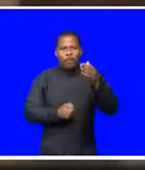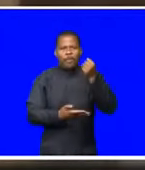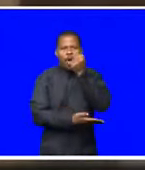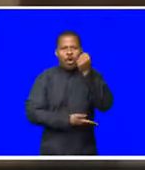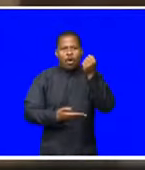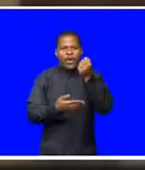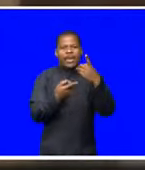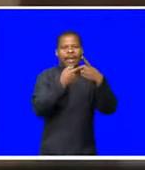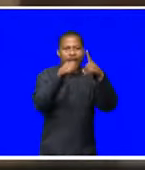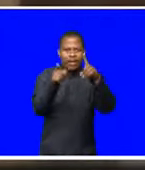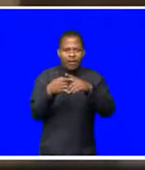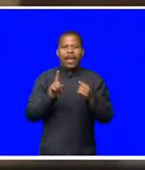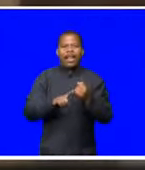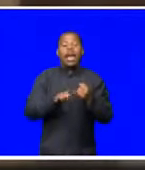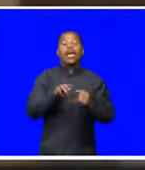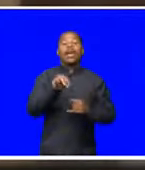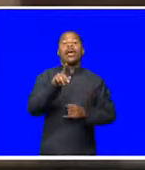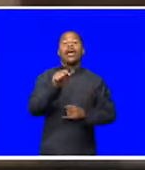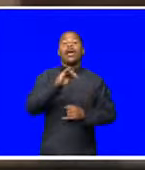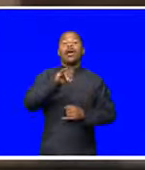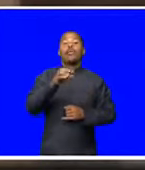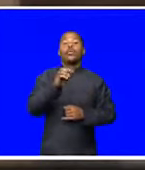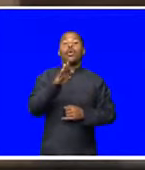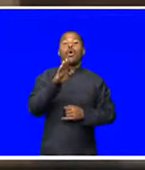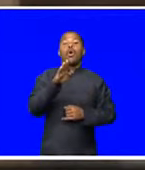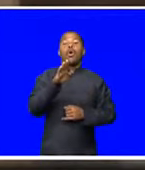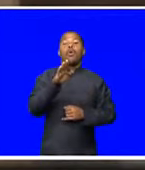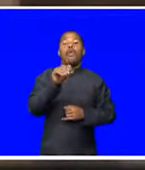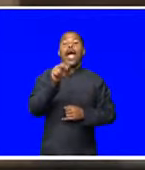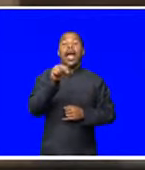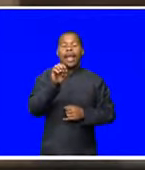kubo lolubovu ubheke embabana.